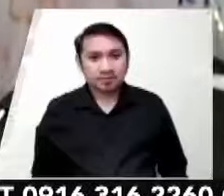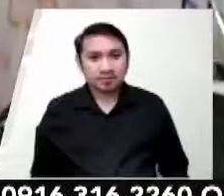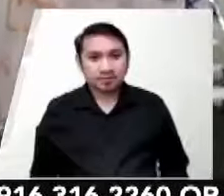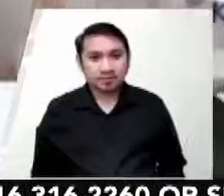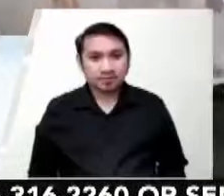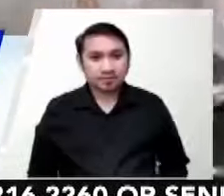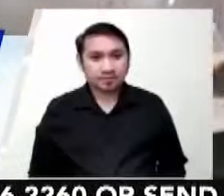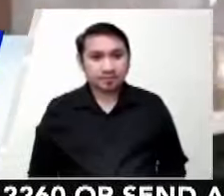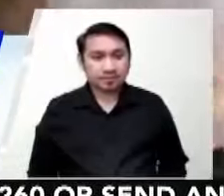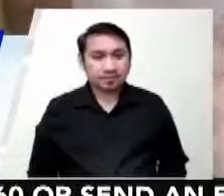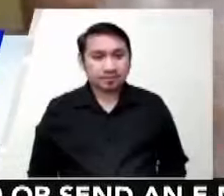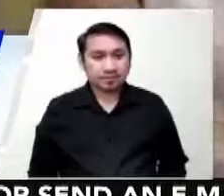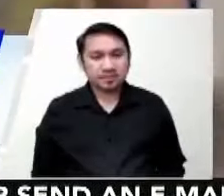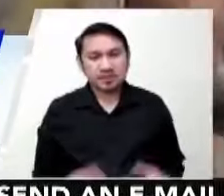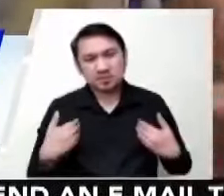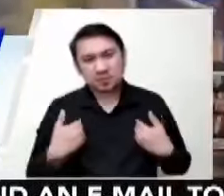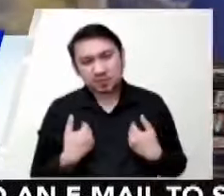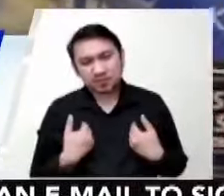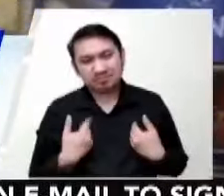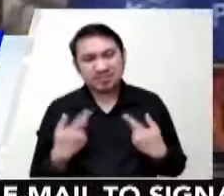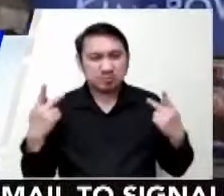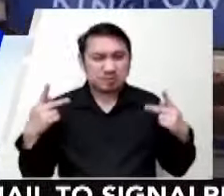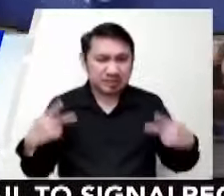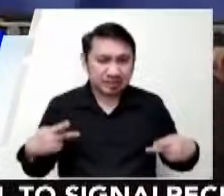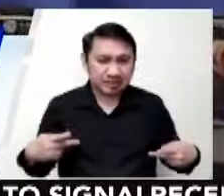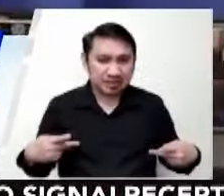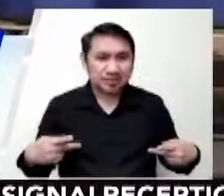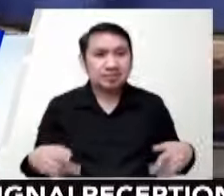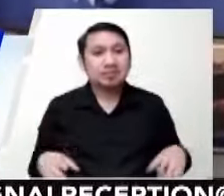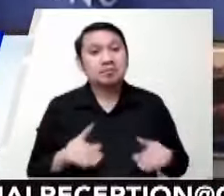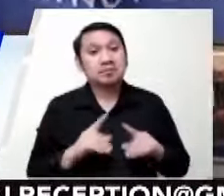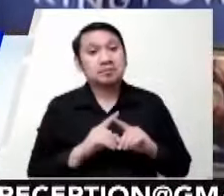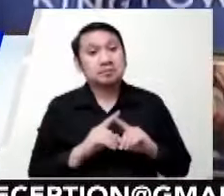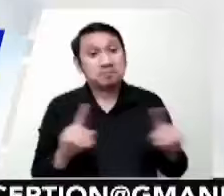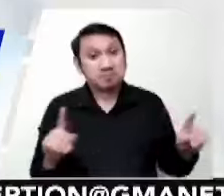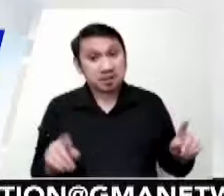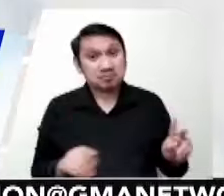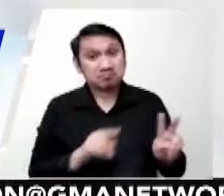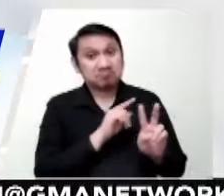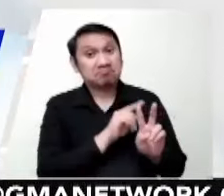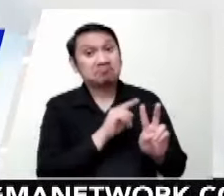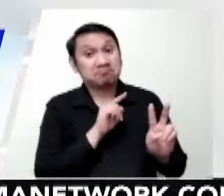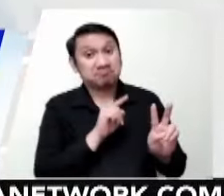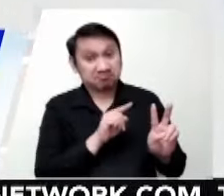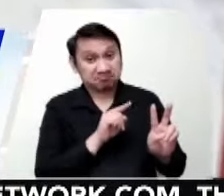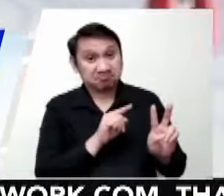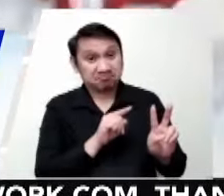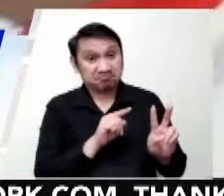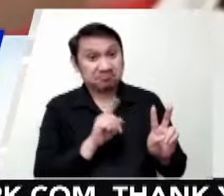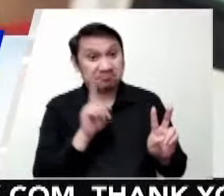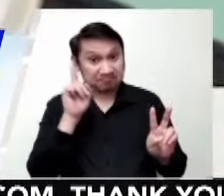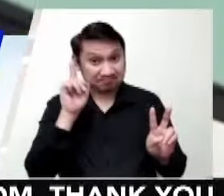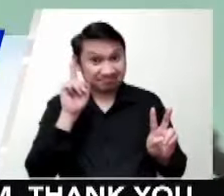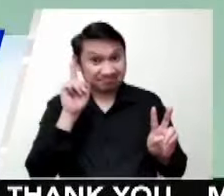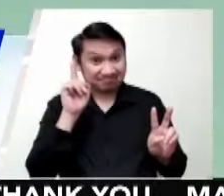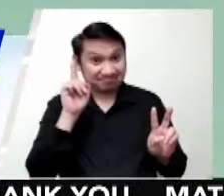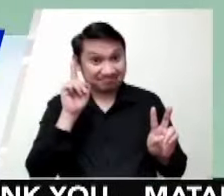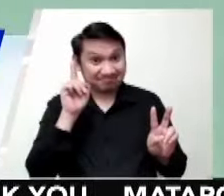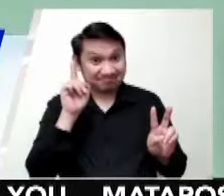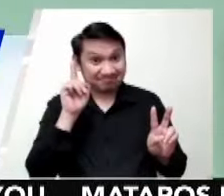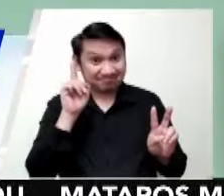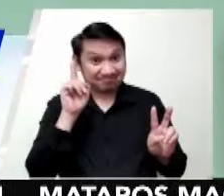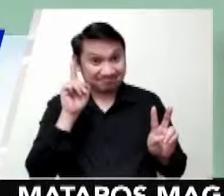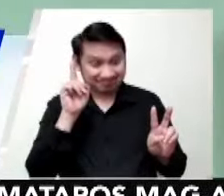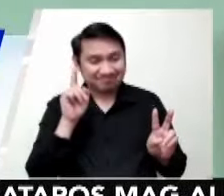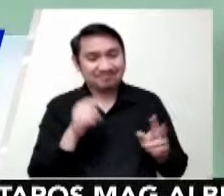Pagod man at nananakit ang katawan, walang pagsidlan ng saya ng dalawang Paris-bound Pinoy athletes na sina Carlo Paalam at Hergi Bakyadan.